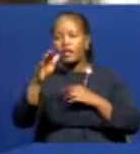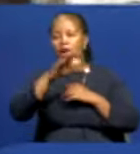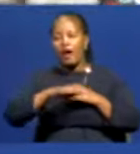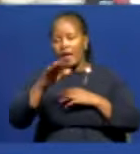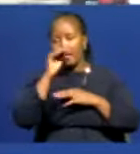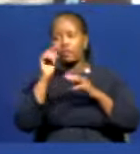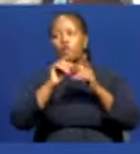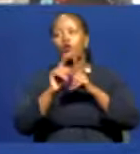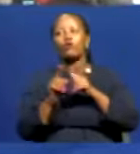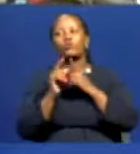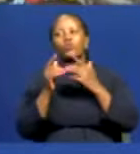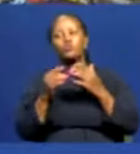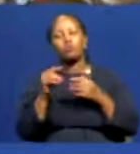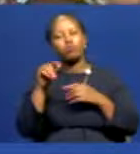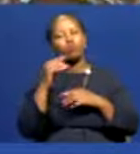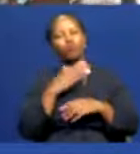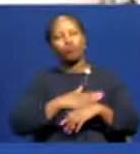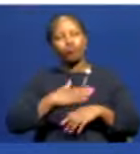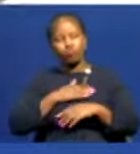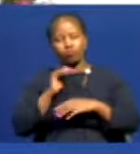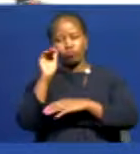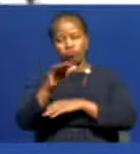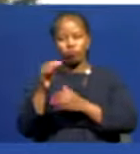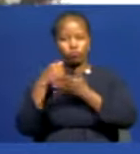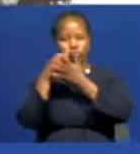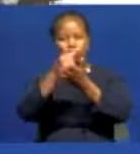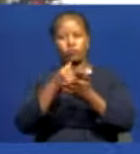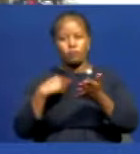Your Excellency, angalia ya maneno. Na mambo yenye